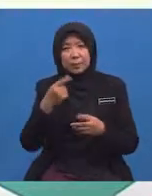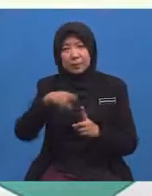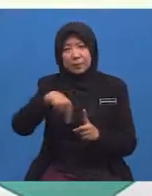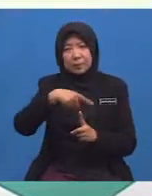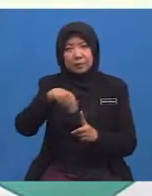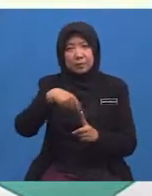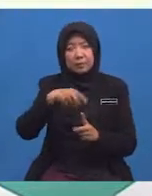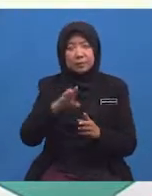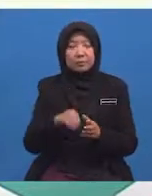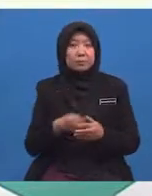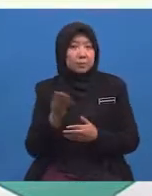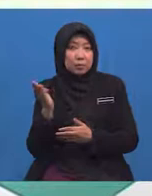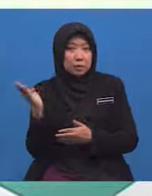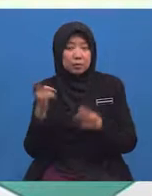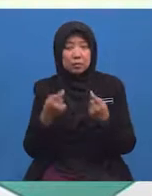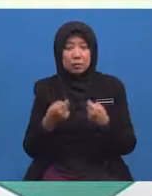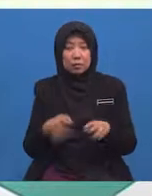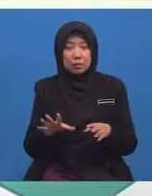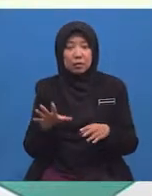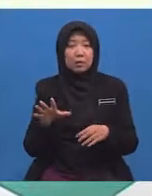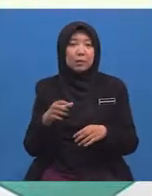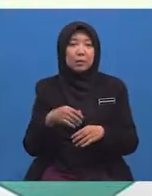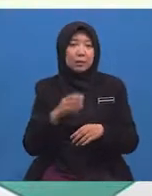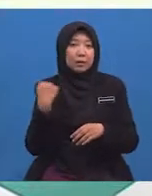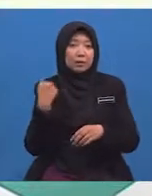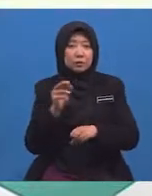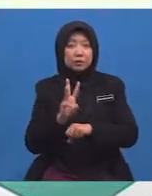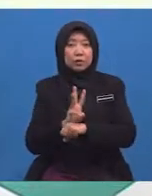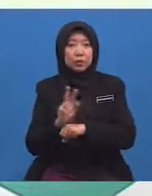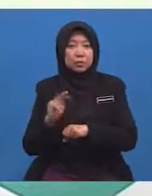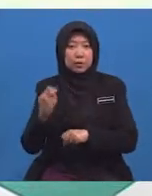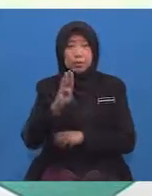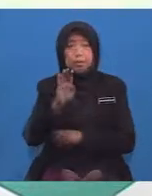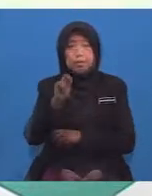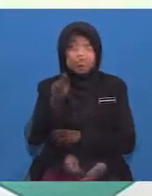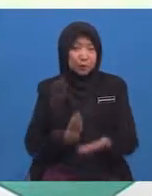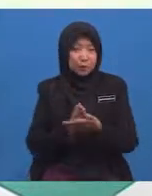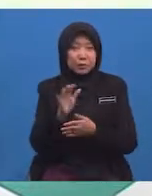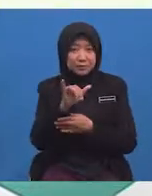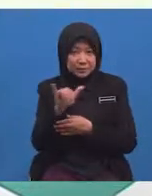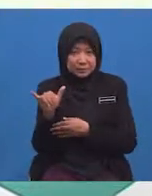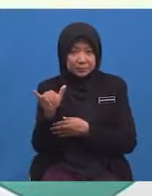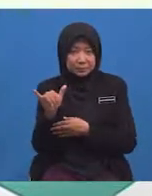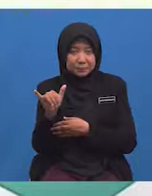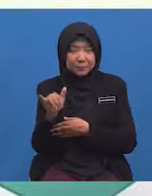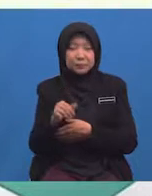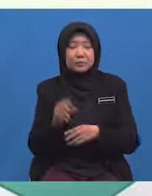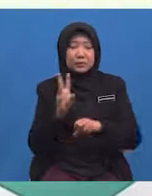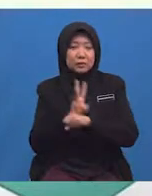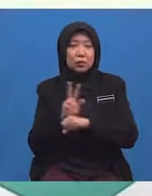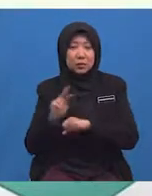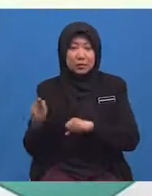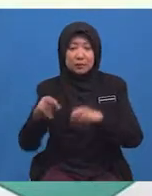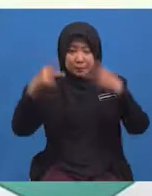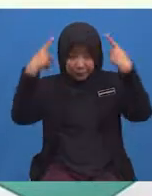apabila beliau telah memegang jawatan bentara. Seterusnya, memegang jawatan